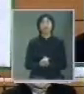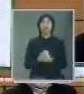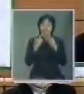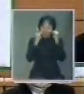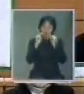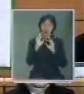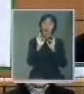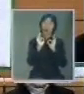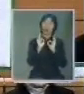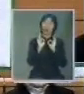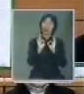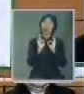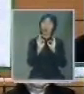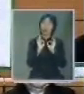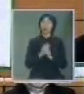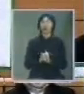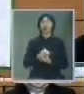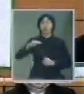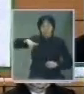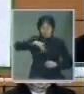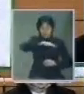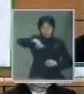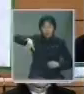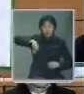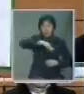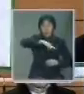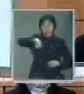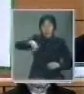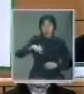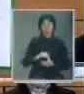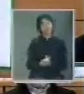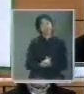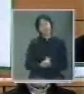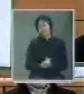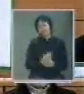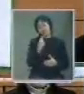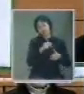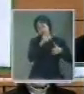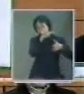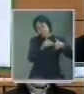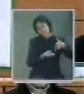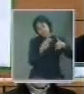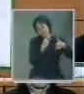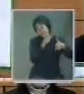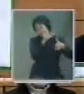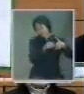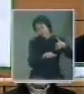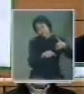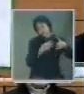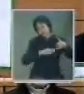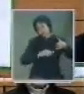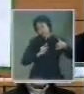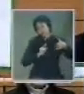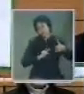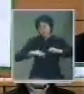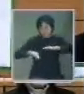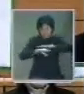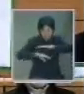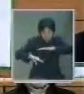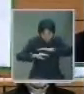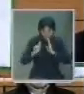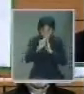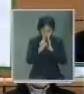กแต่พวกผมเนี่ยเห็นพฤติกรรมอย่างนี้เห็นข้อเท็จจริงข้อกฎหม